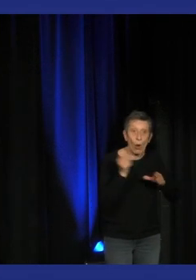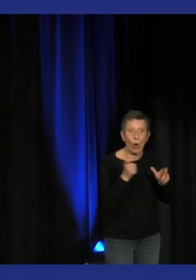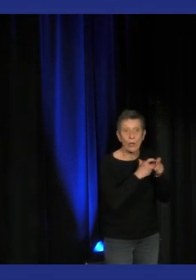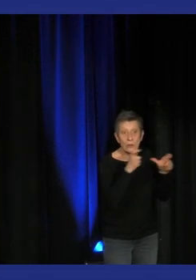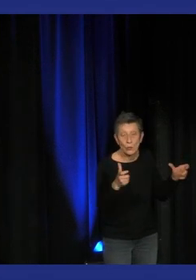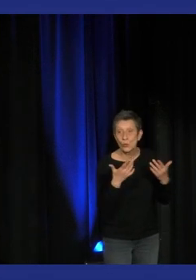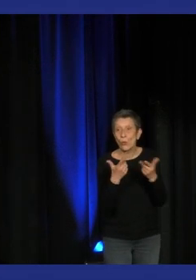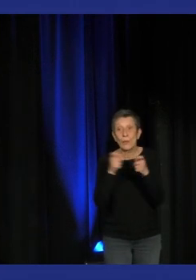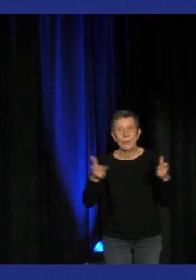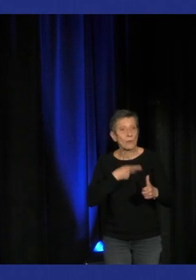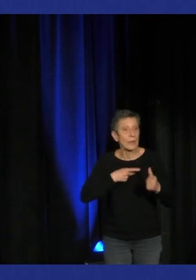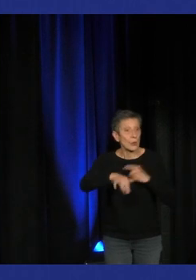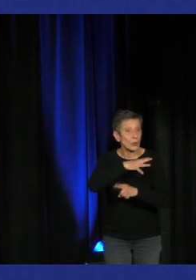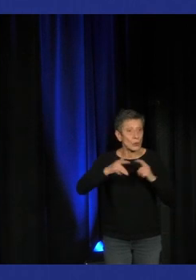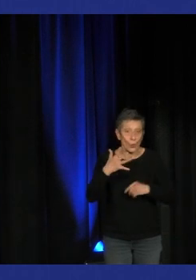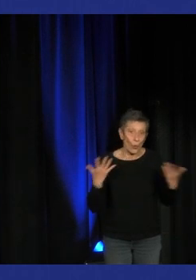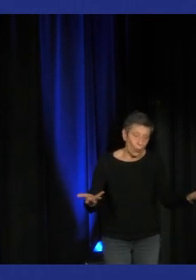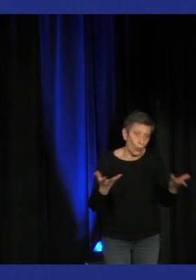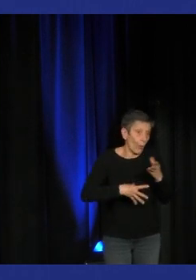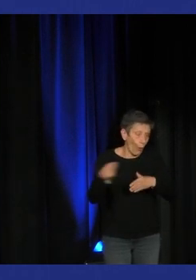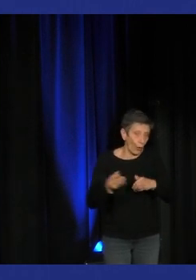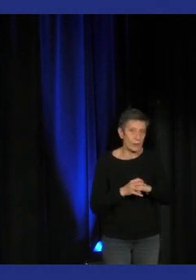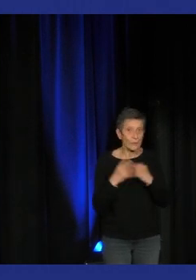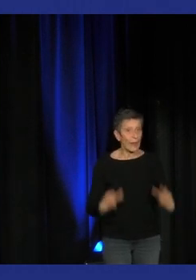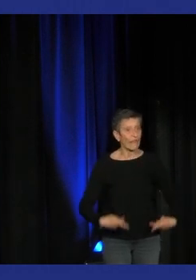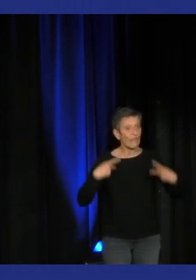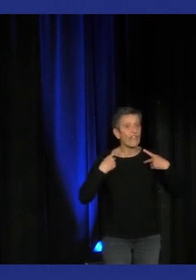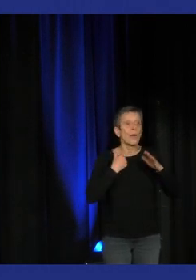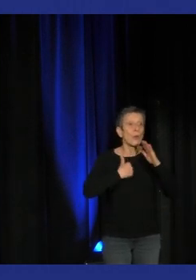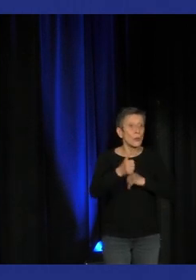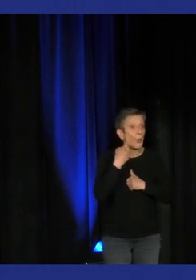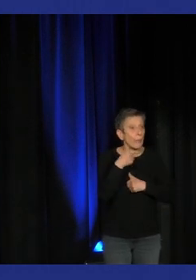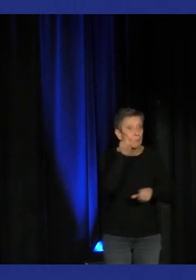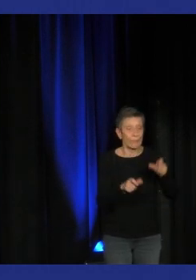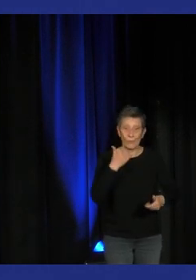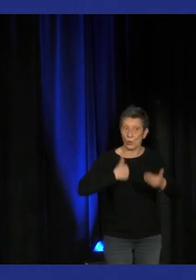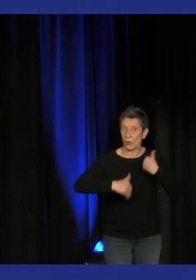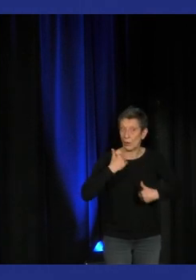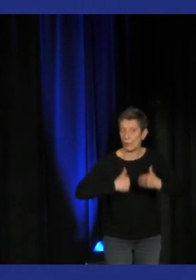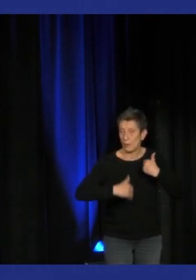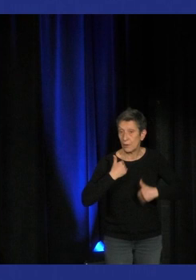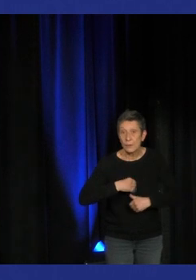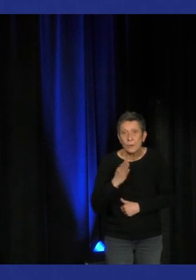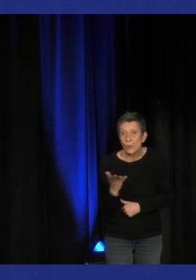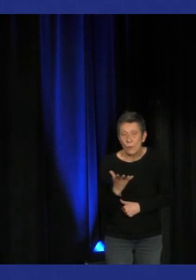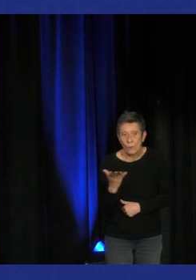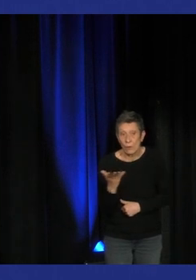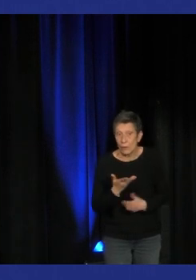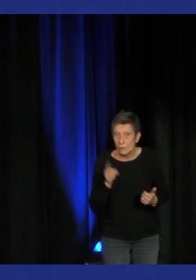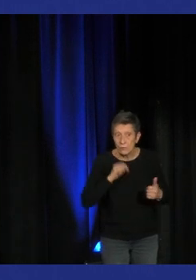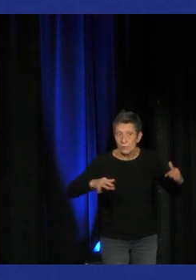établissements médico-sociaux. La vie autonome pour les personnes handicapées nécessite entre autres qu'un ensemble de